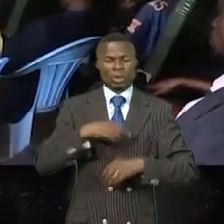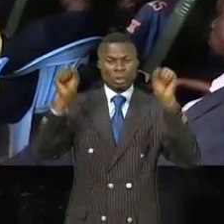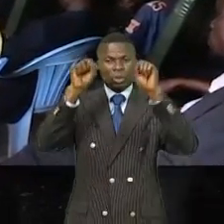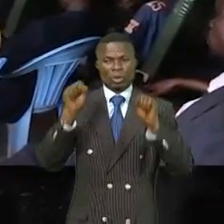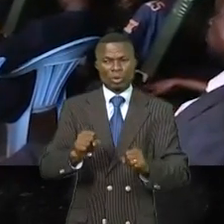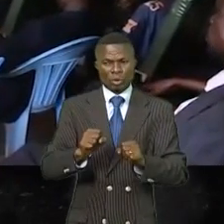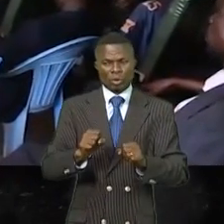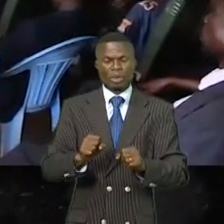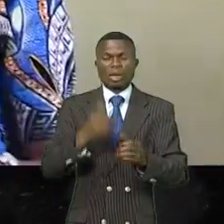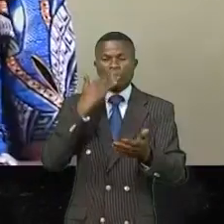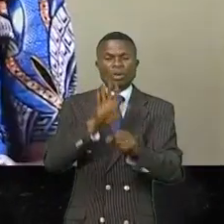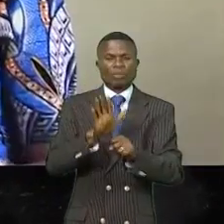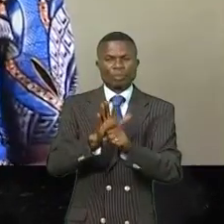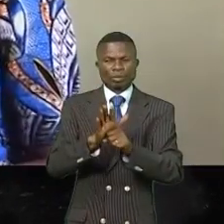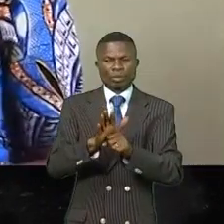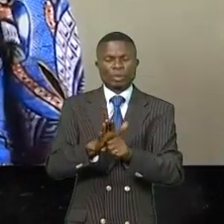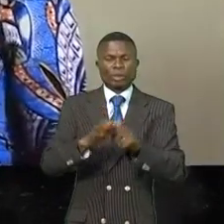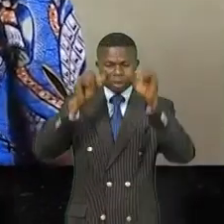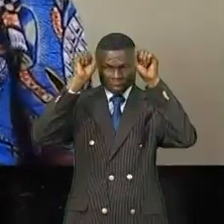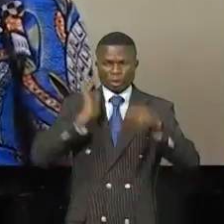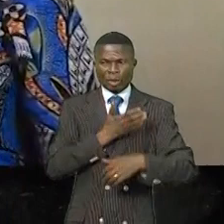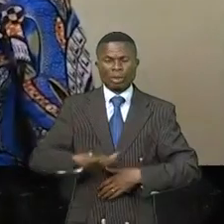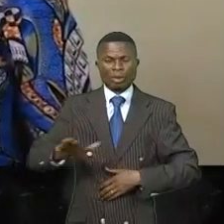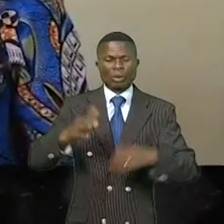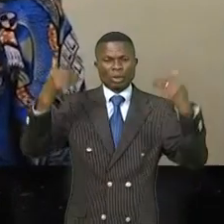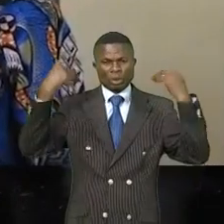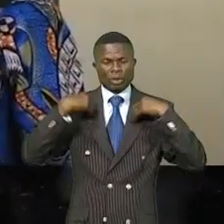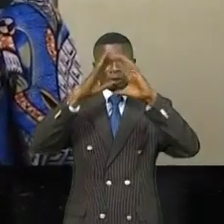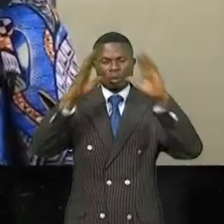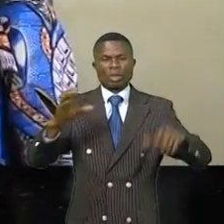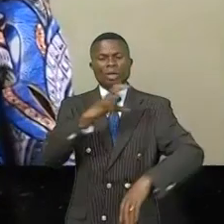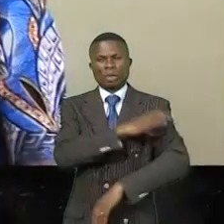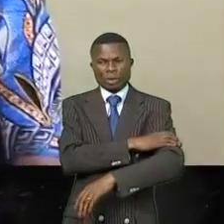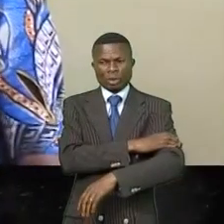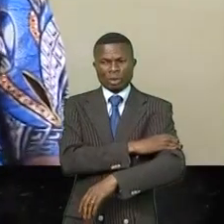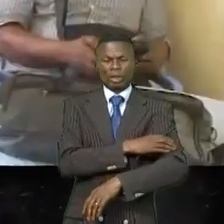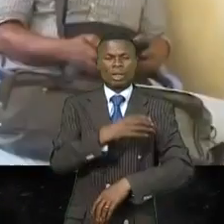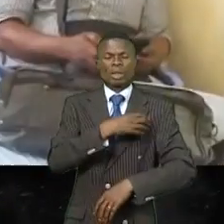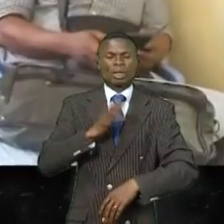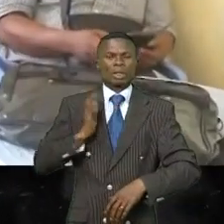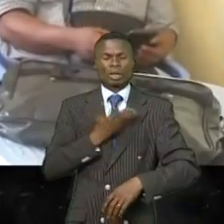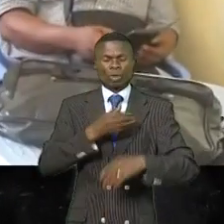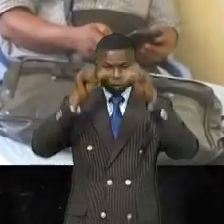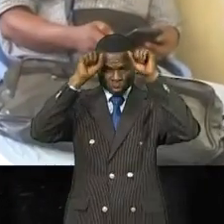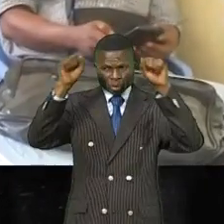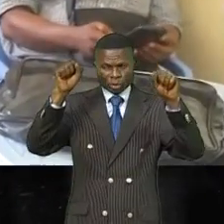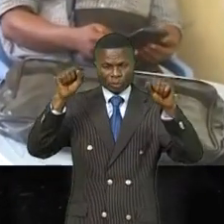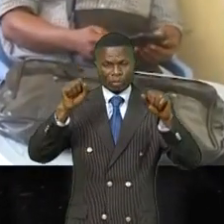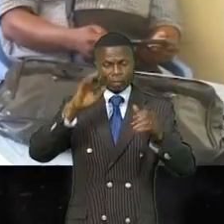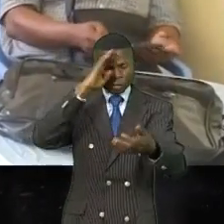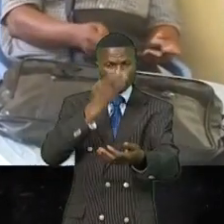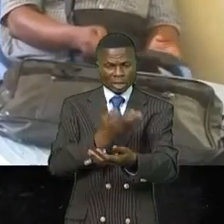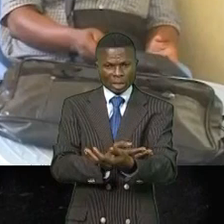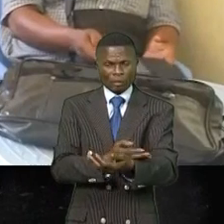les chefs de l'État, y compris aussi le chef de la maison civile, Dr. Bruno Météo, donc qui est le fils